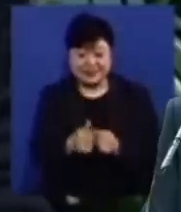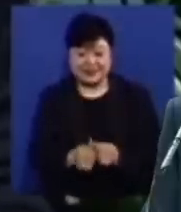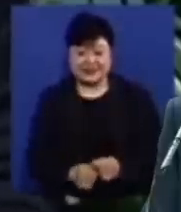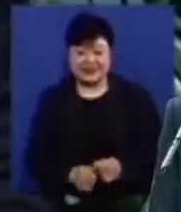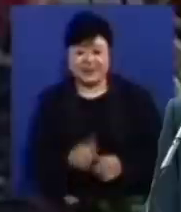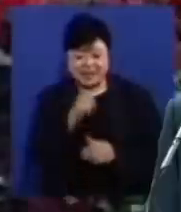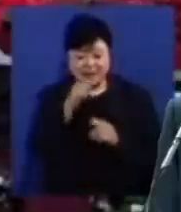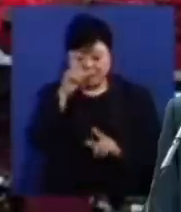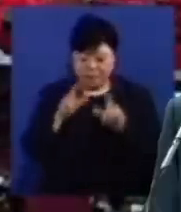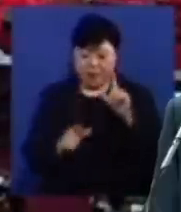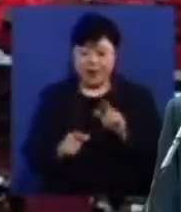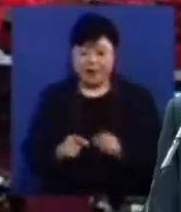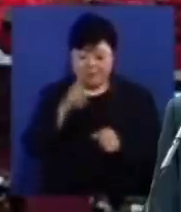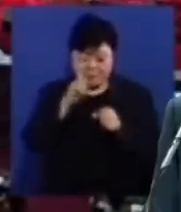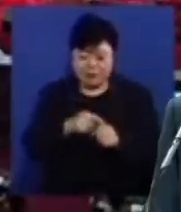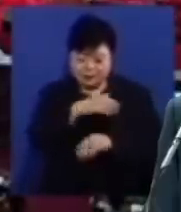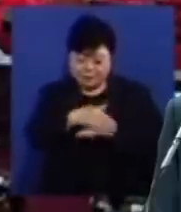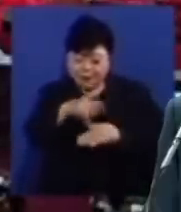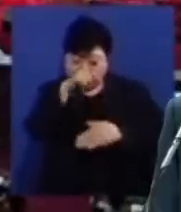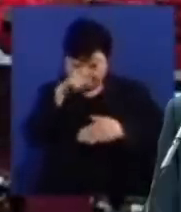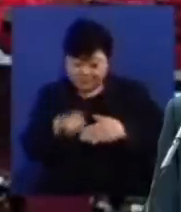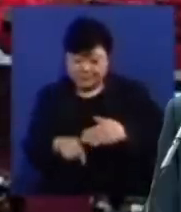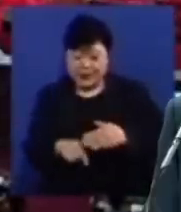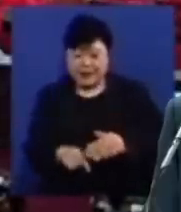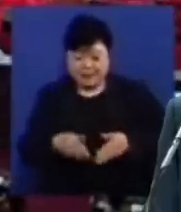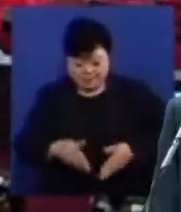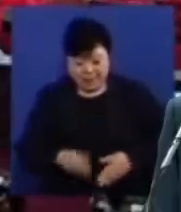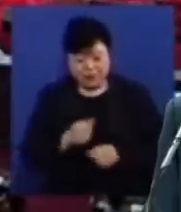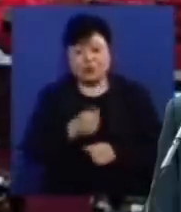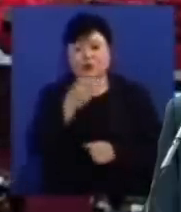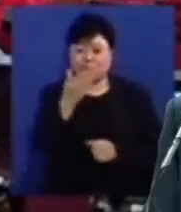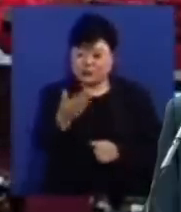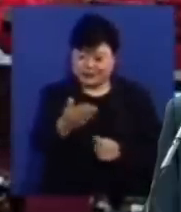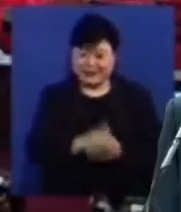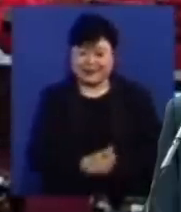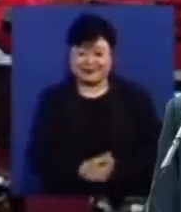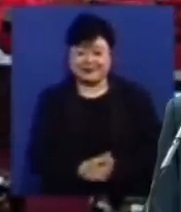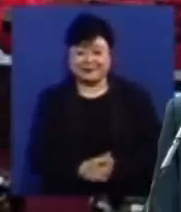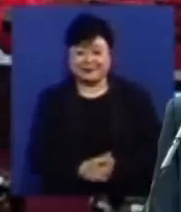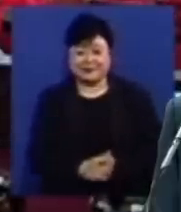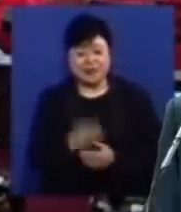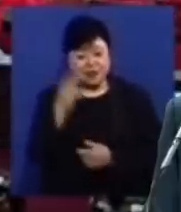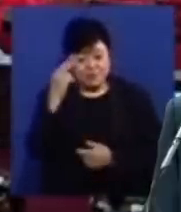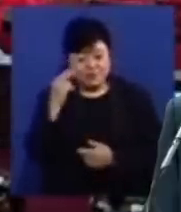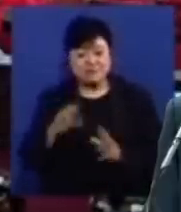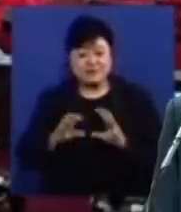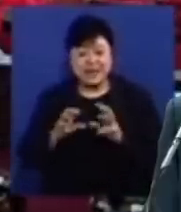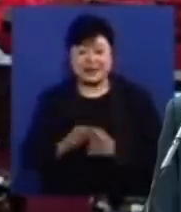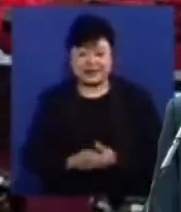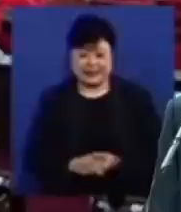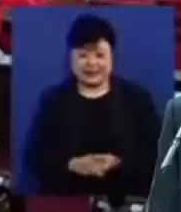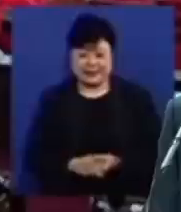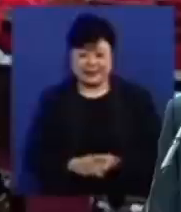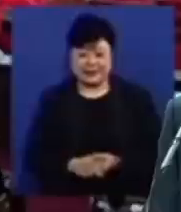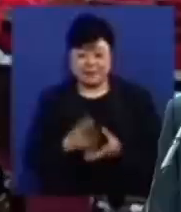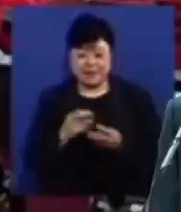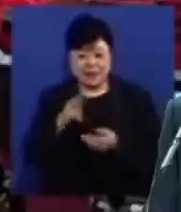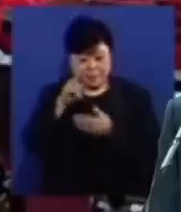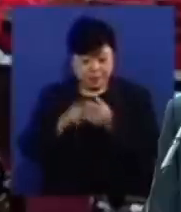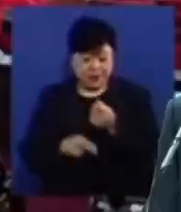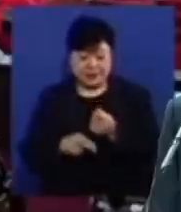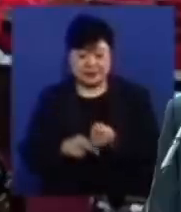당신의 목적과 계획에 있어서 태어나게 한 것입니다. 미국에서 수백만 부의 판매를